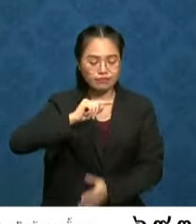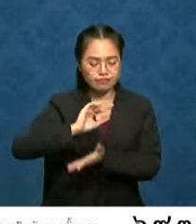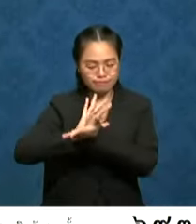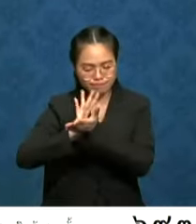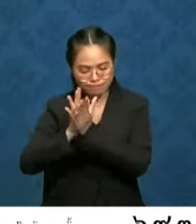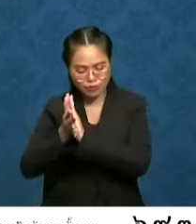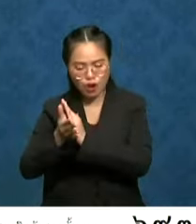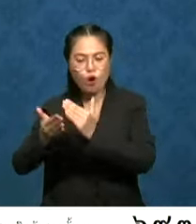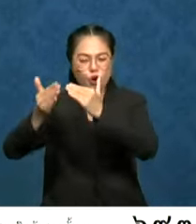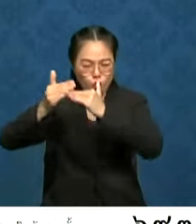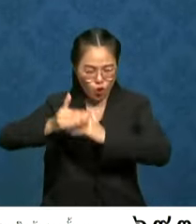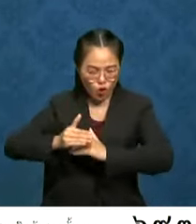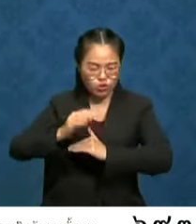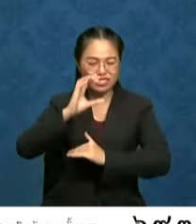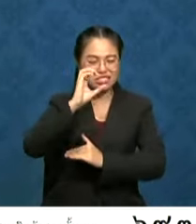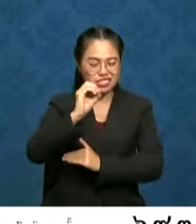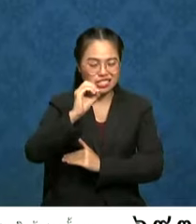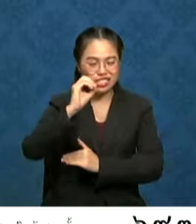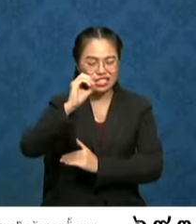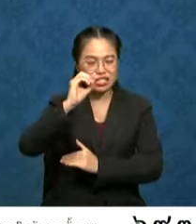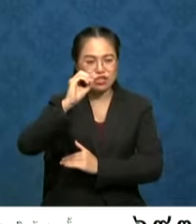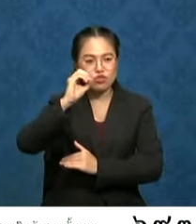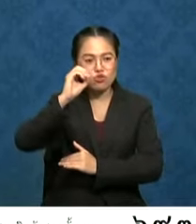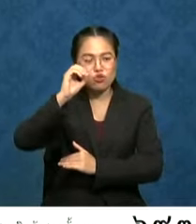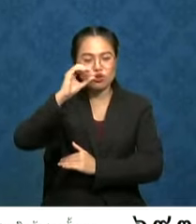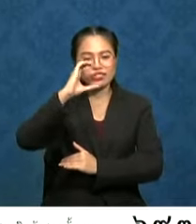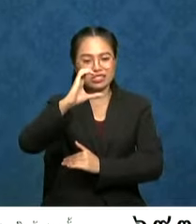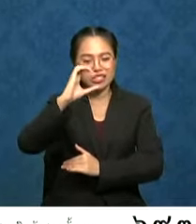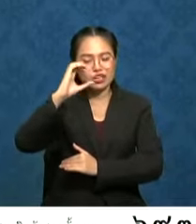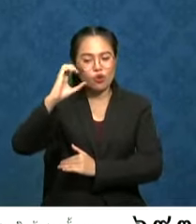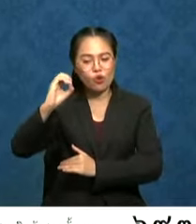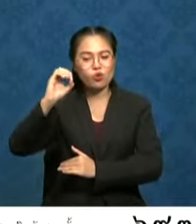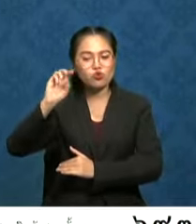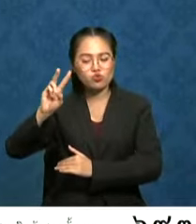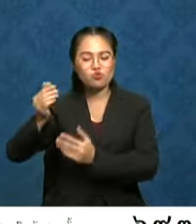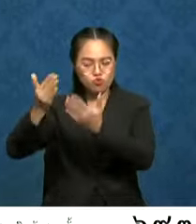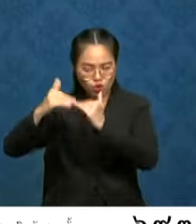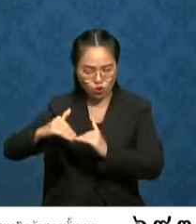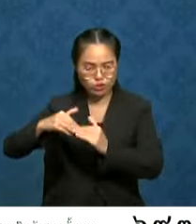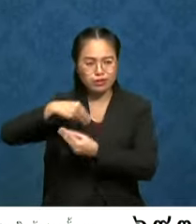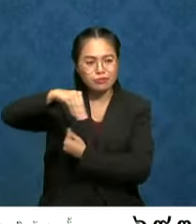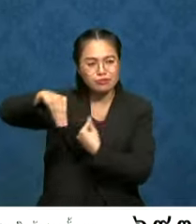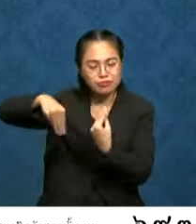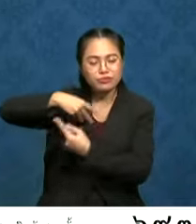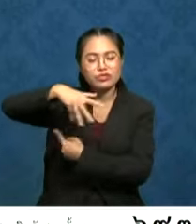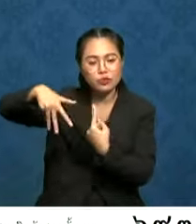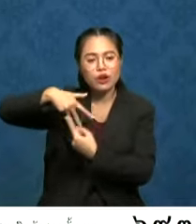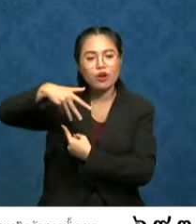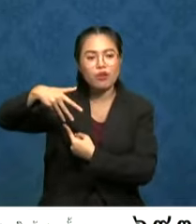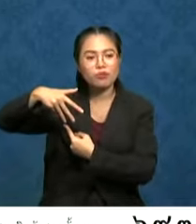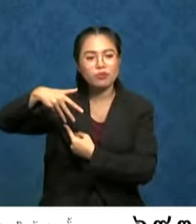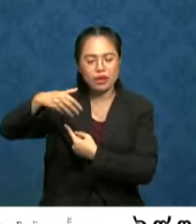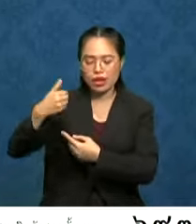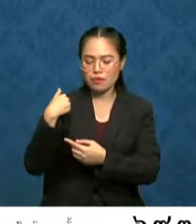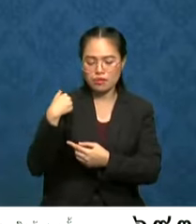คาร์บอนในปี2593เราควรจะต้องมีสัดส่วนพลังงานหมุนเวียนในระบบสูงถึง 68%ครับ